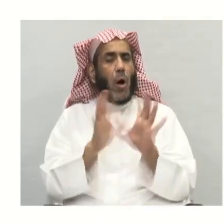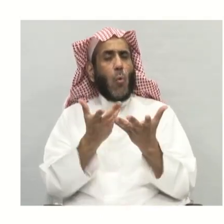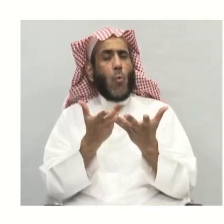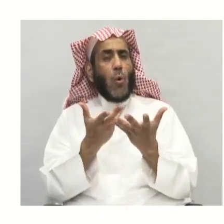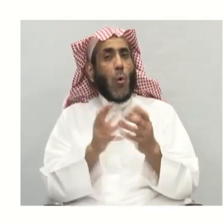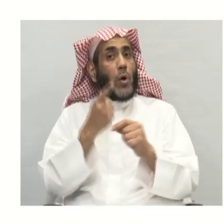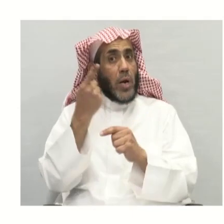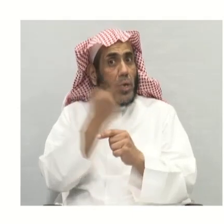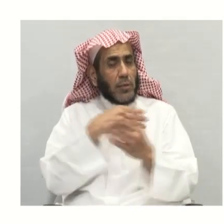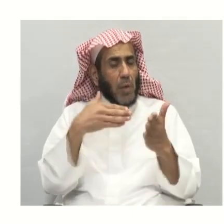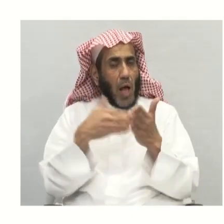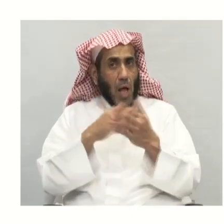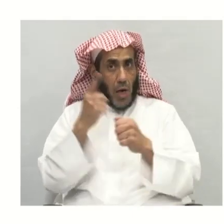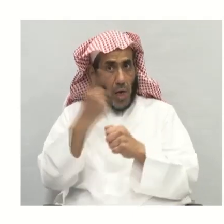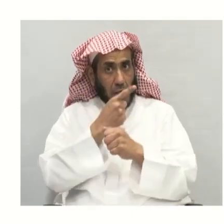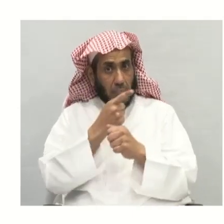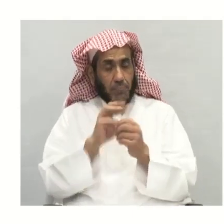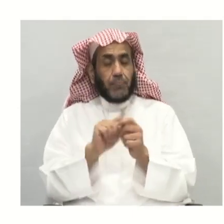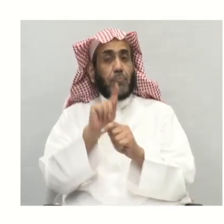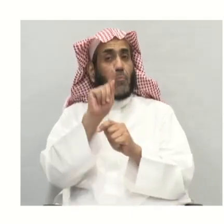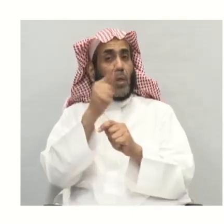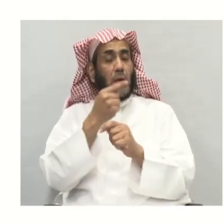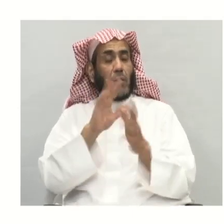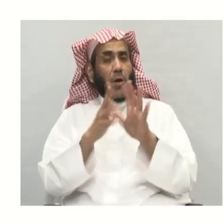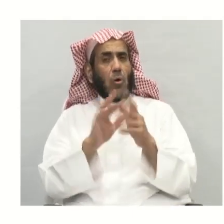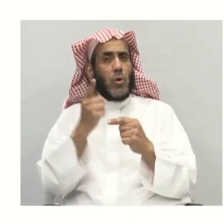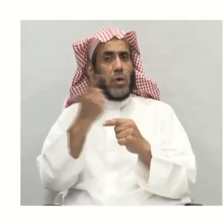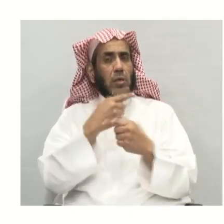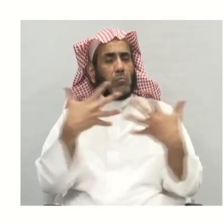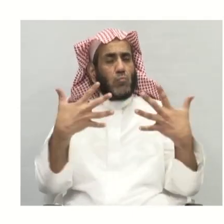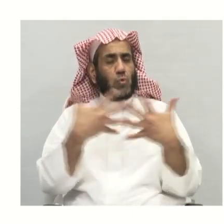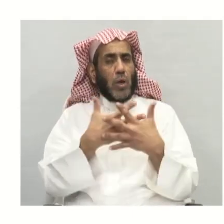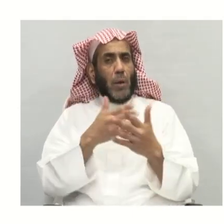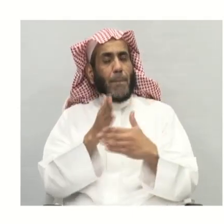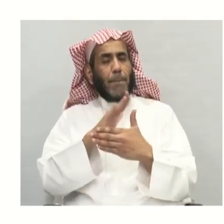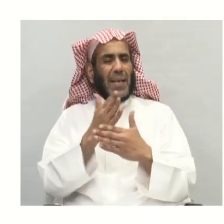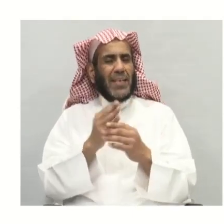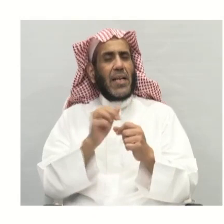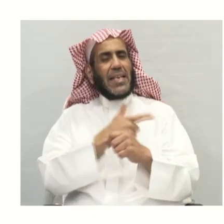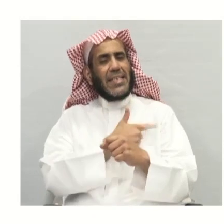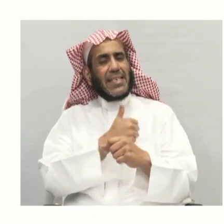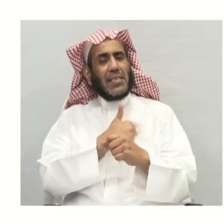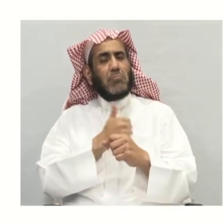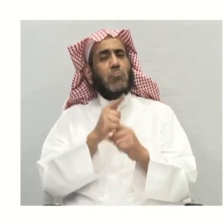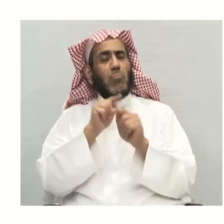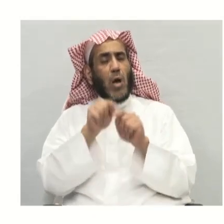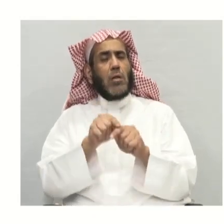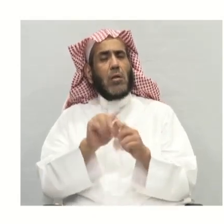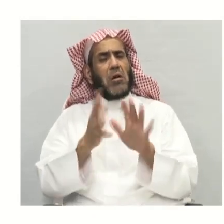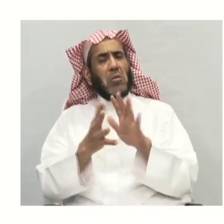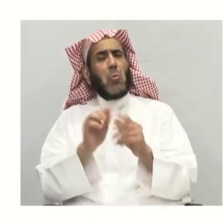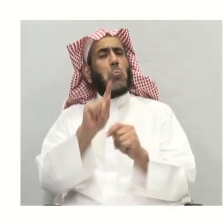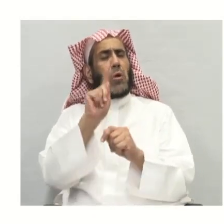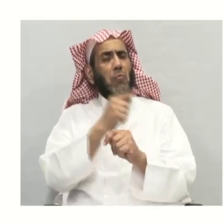او النصب والرفع والنصب مشتركاني بين الاسم فالاسم قد يكون